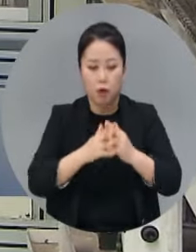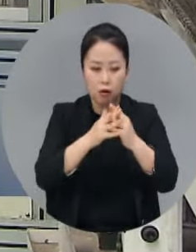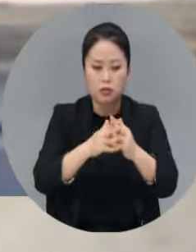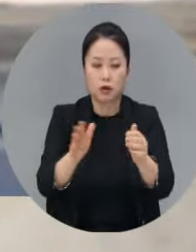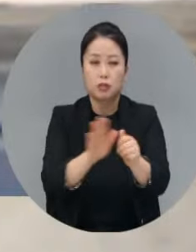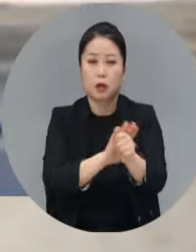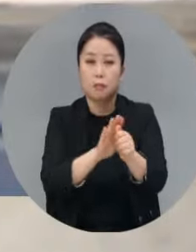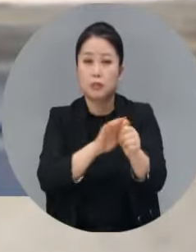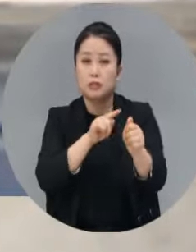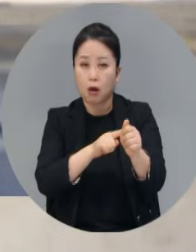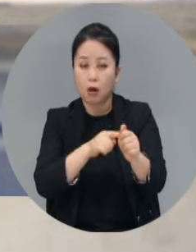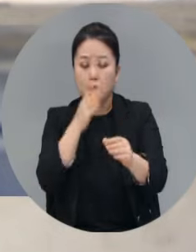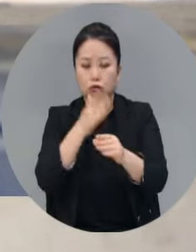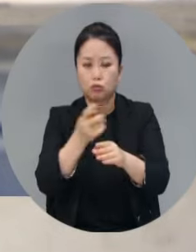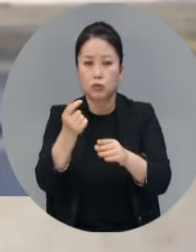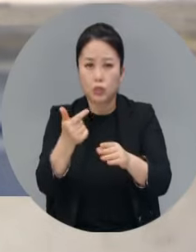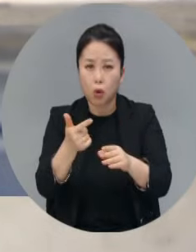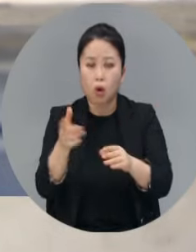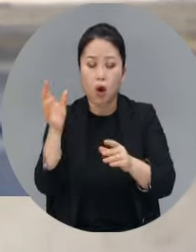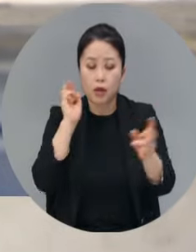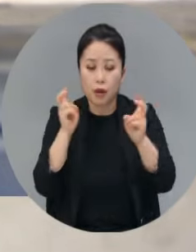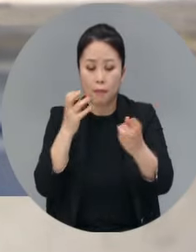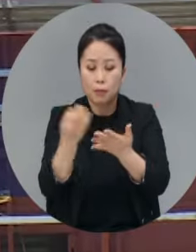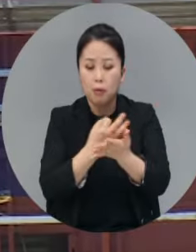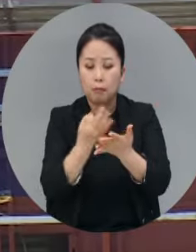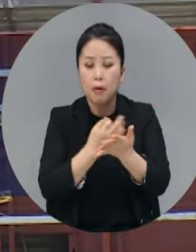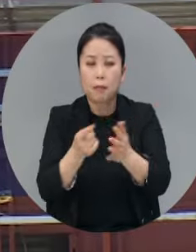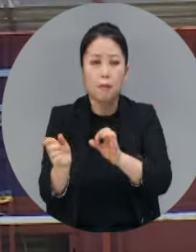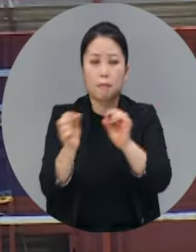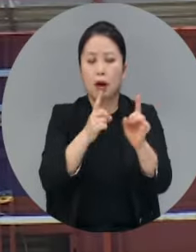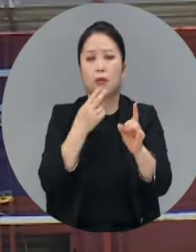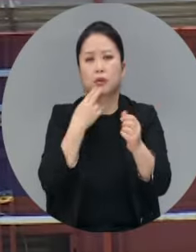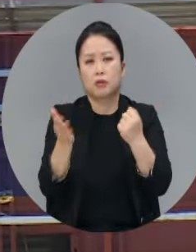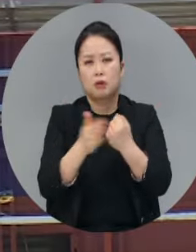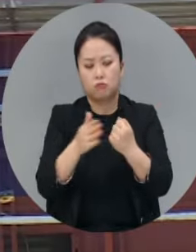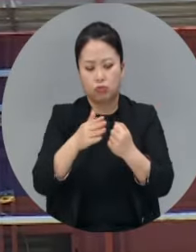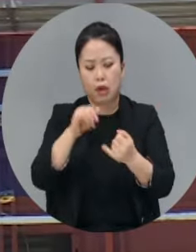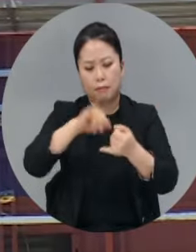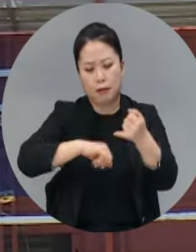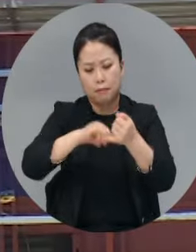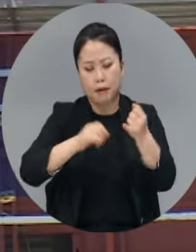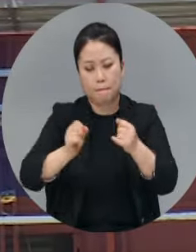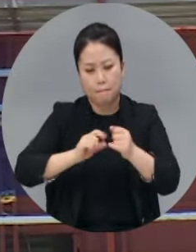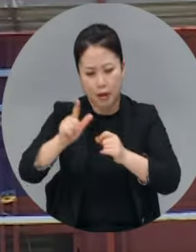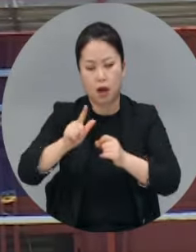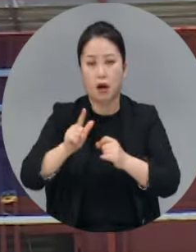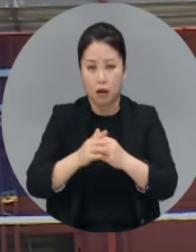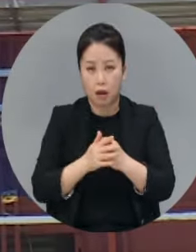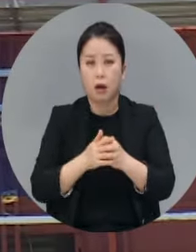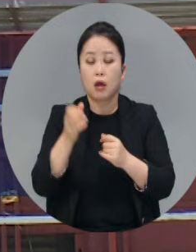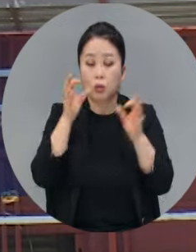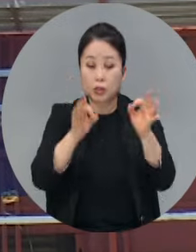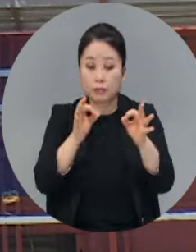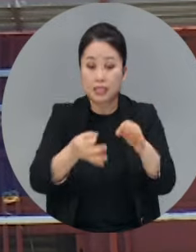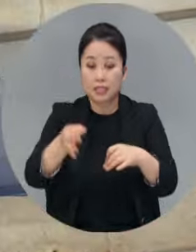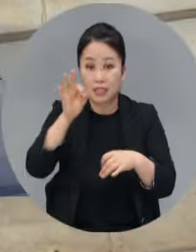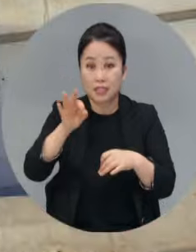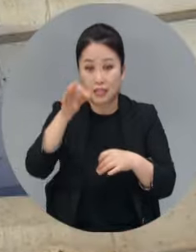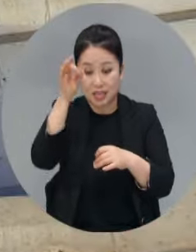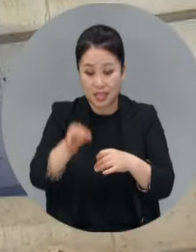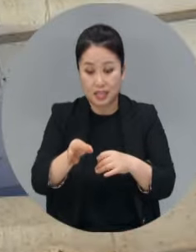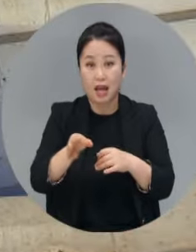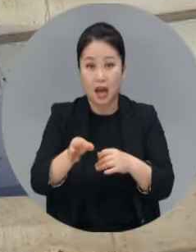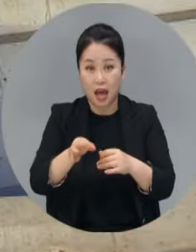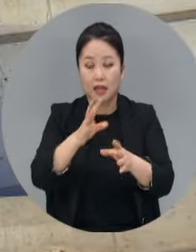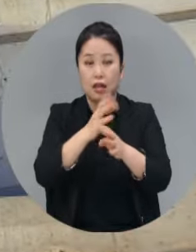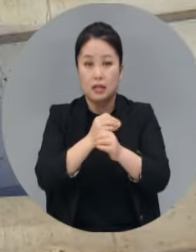위주의 중소 기업들의 매출이 회복되지 않아서 이제 연체율이 증가하고 있는 것으로 보입니다 금리 인나 시점이 좀 늦어진다면 앞으로 이제